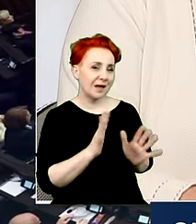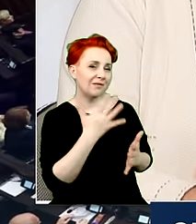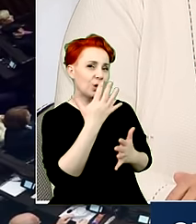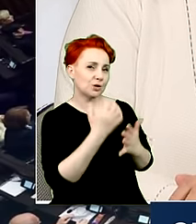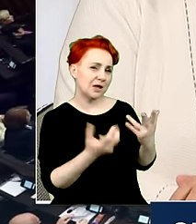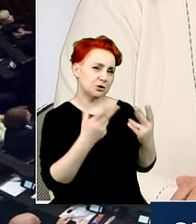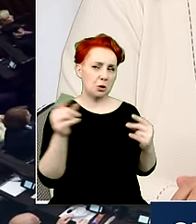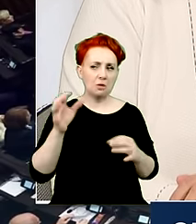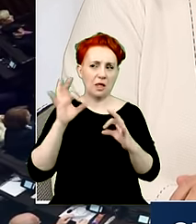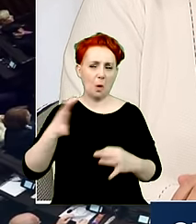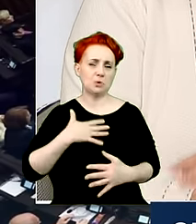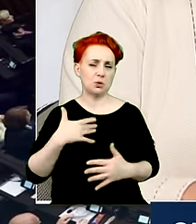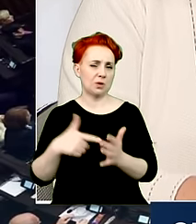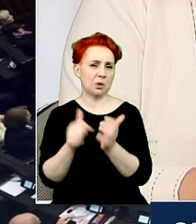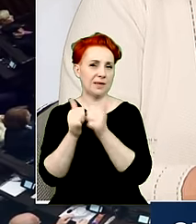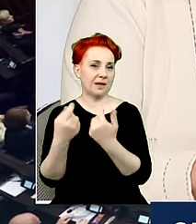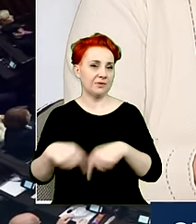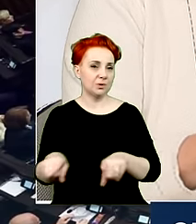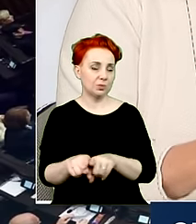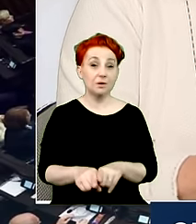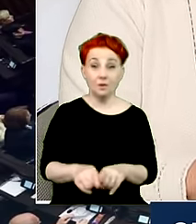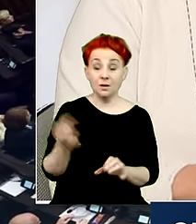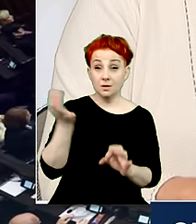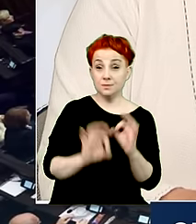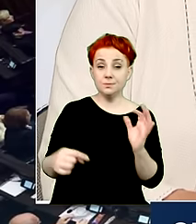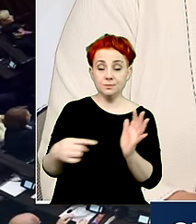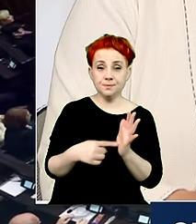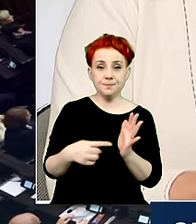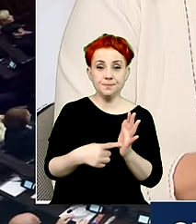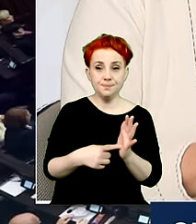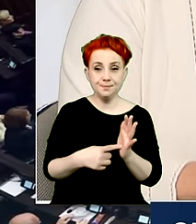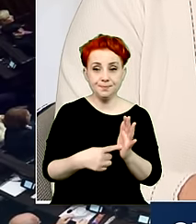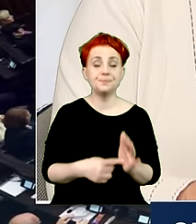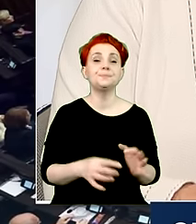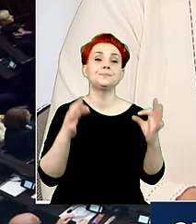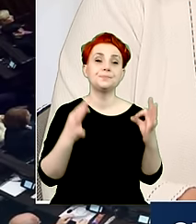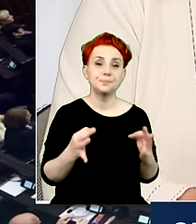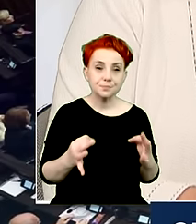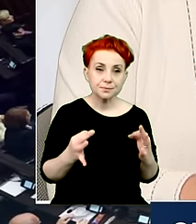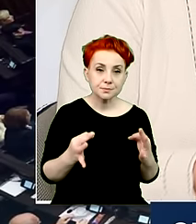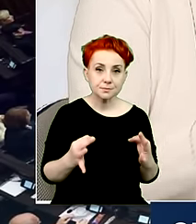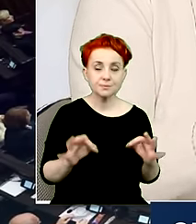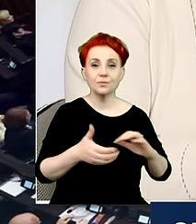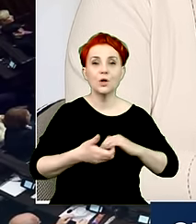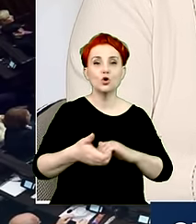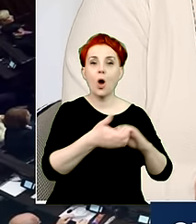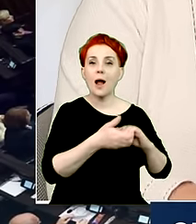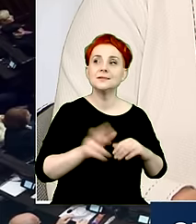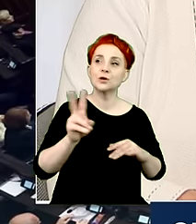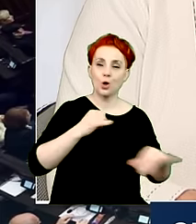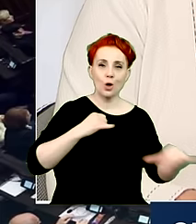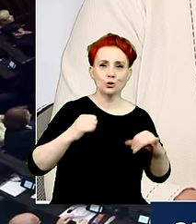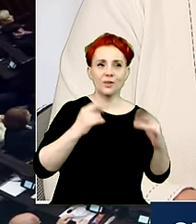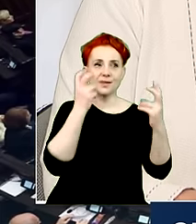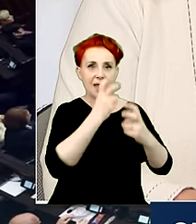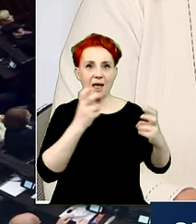dobrze czuła w tej roli. Dokładnie, ale w tym momencie cała jakby zainteresowanie obecnej koalicji rządzącej